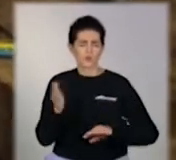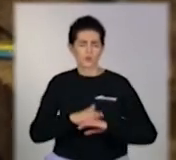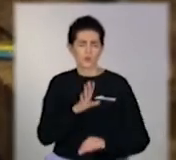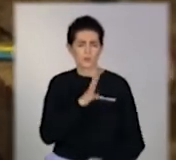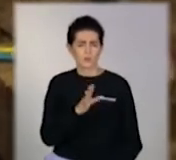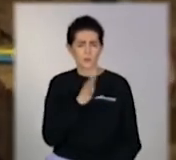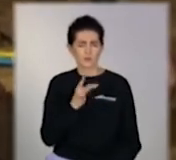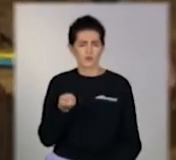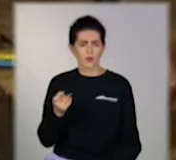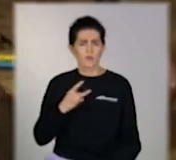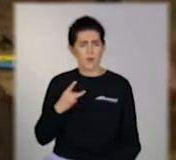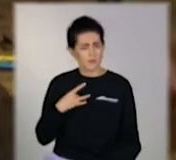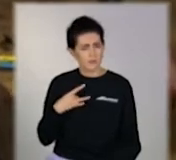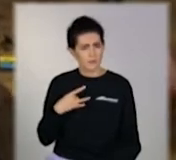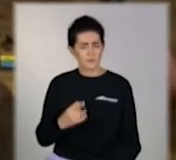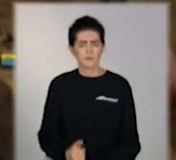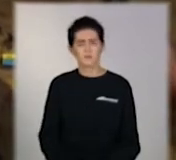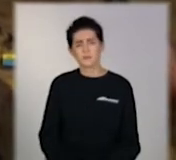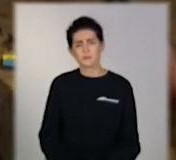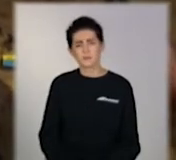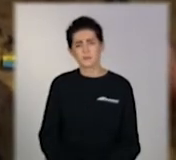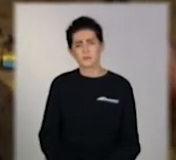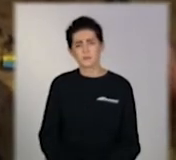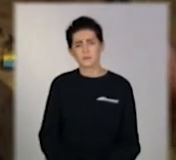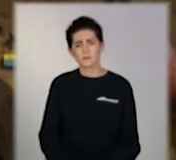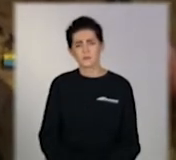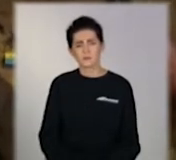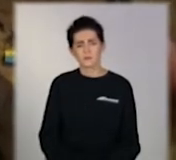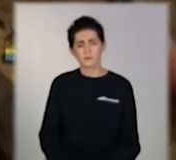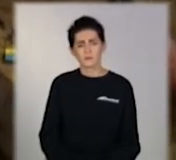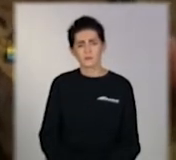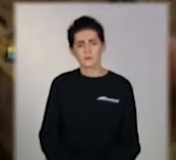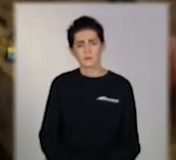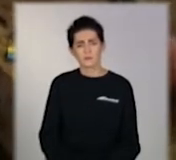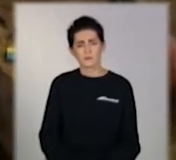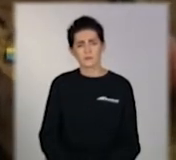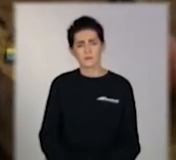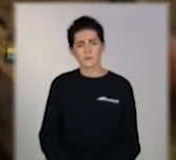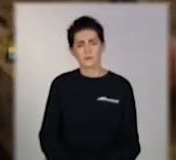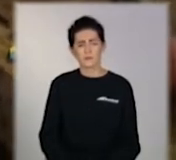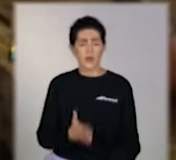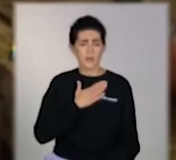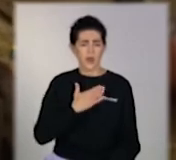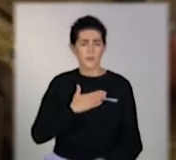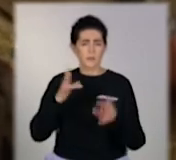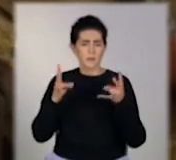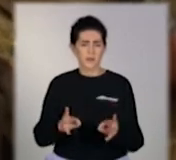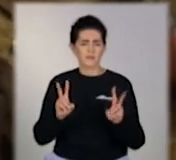Пришлось немножко понервничать. Вот. Ну, наконец-то наши беды